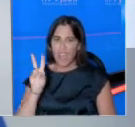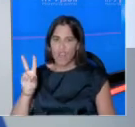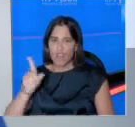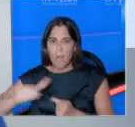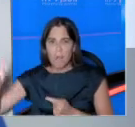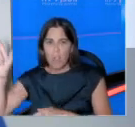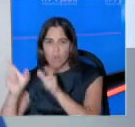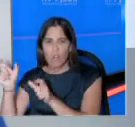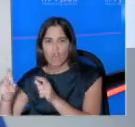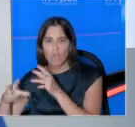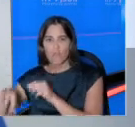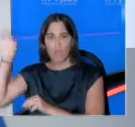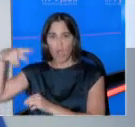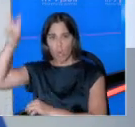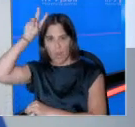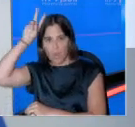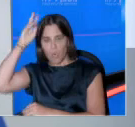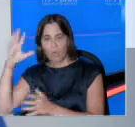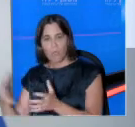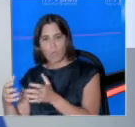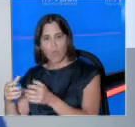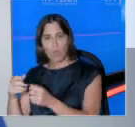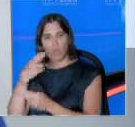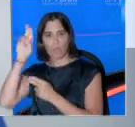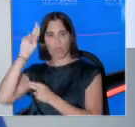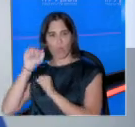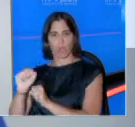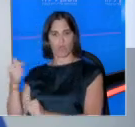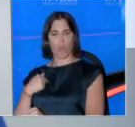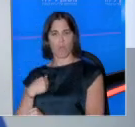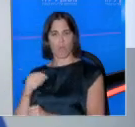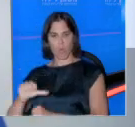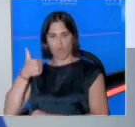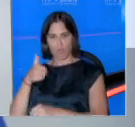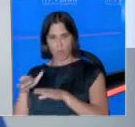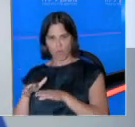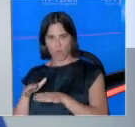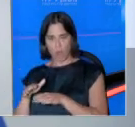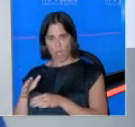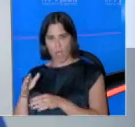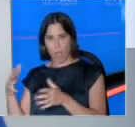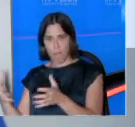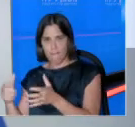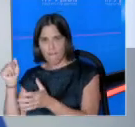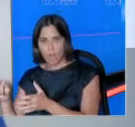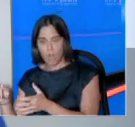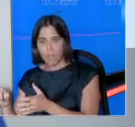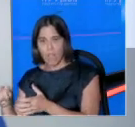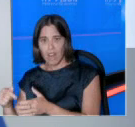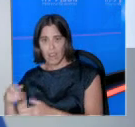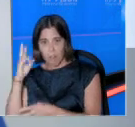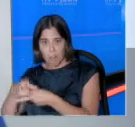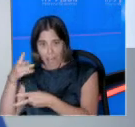איש שהצביעו לליכוד ולמפלגות שהתחייבו לתמוך בי כראש הממשלה, מפלגות שרצו ממשלת ימין, הם